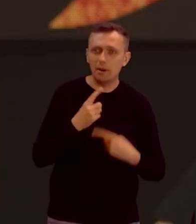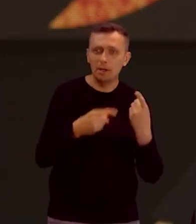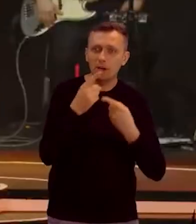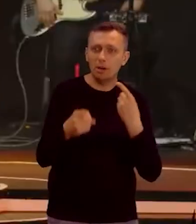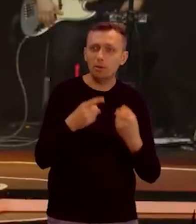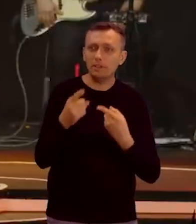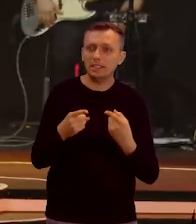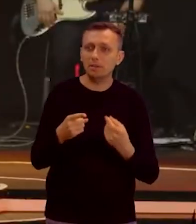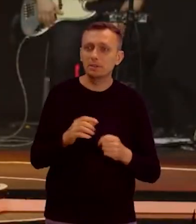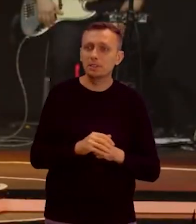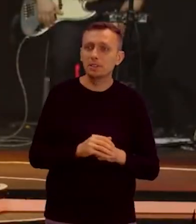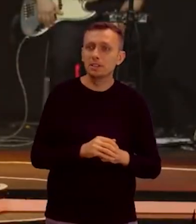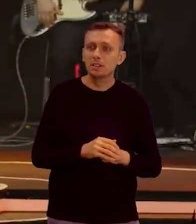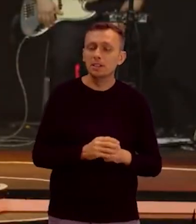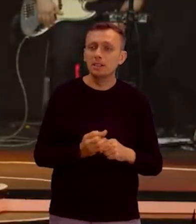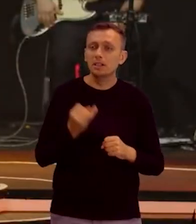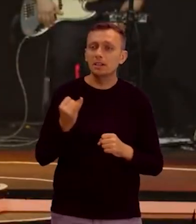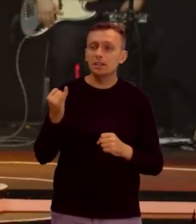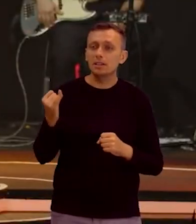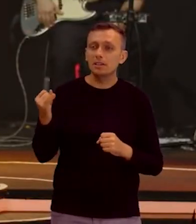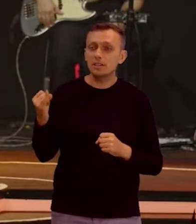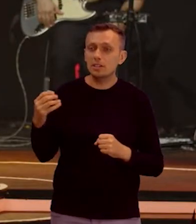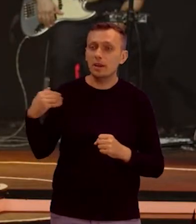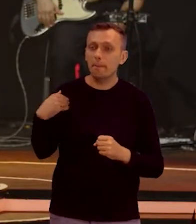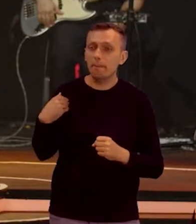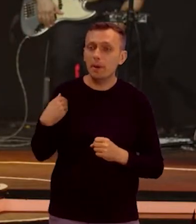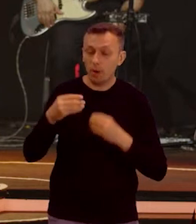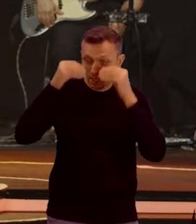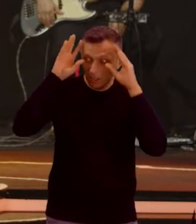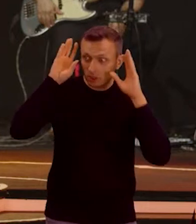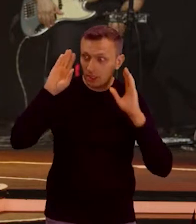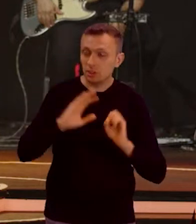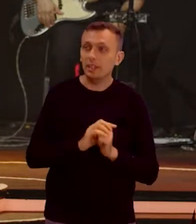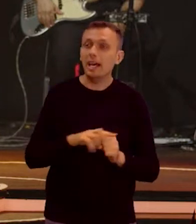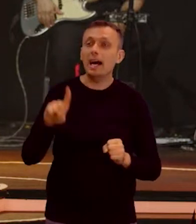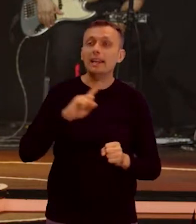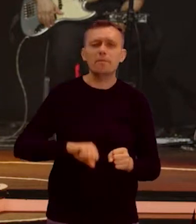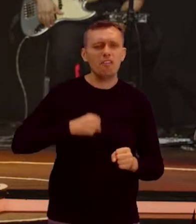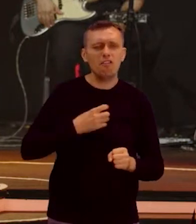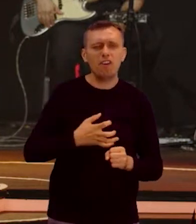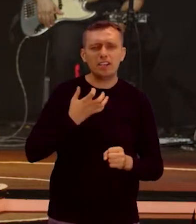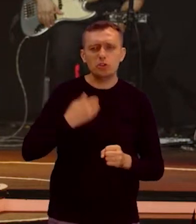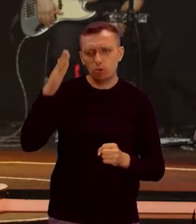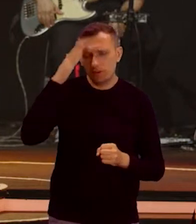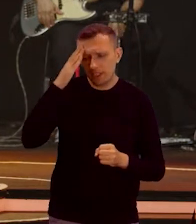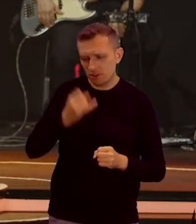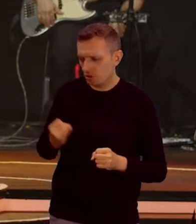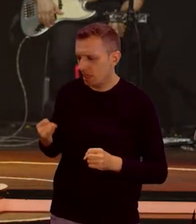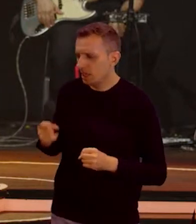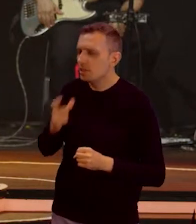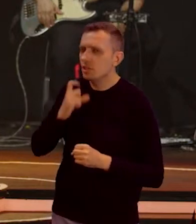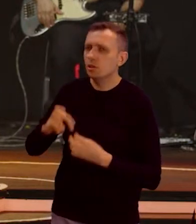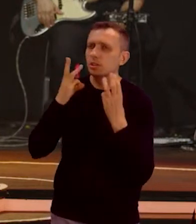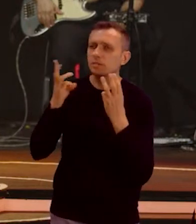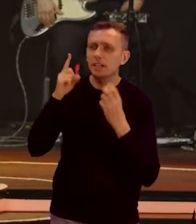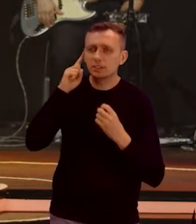One były przerażone, ale dumne, że ten ich głos jest ważny, jest słyszalny. No a teraz dostaję zaproszenie od